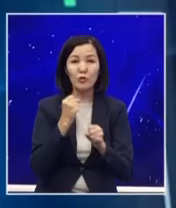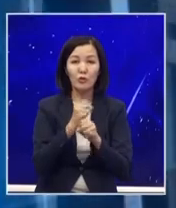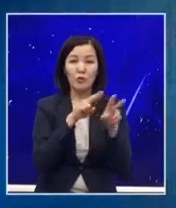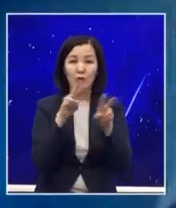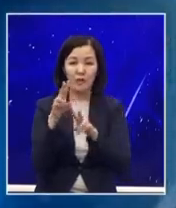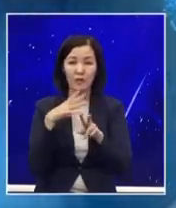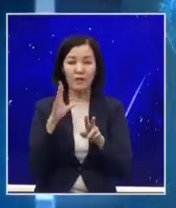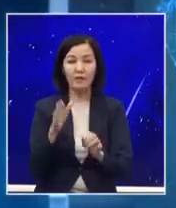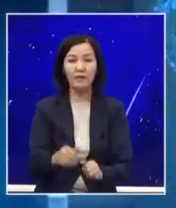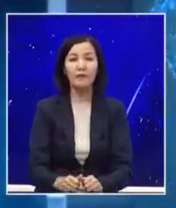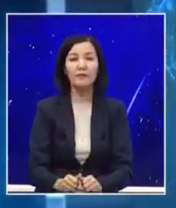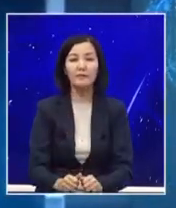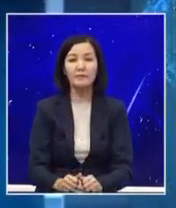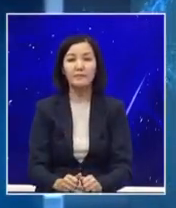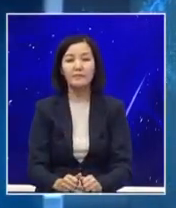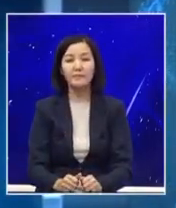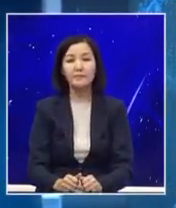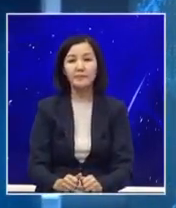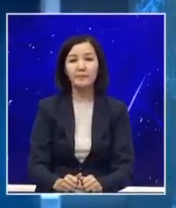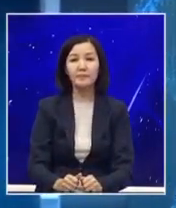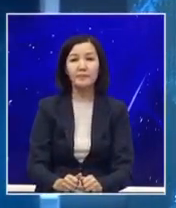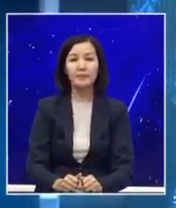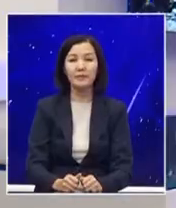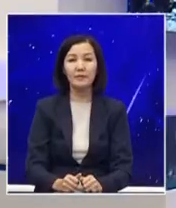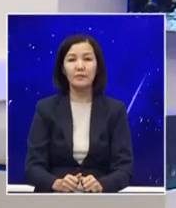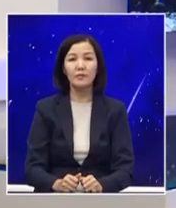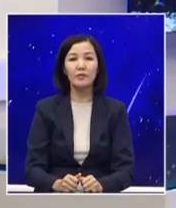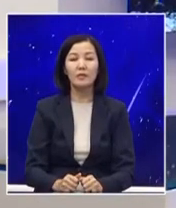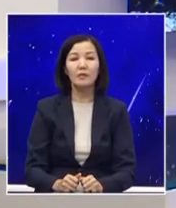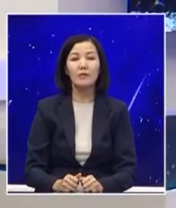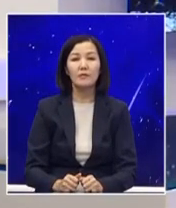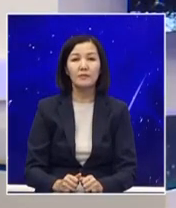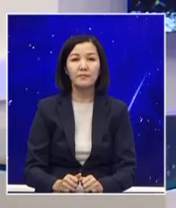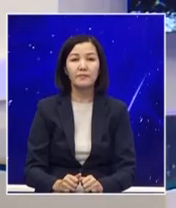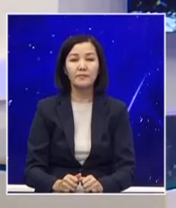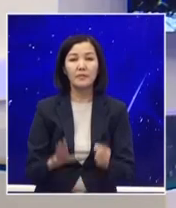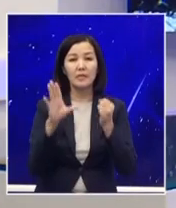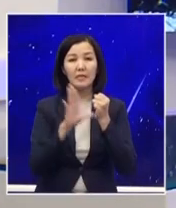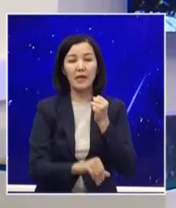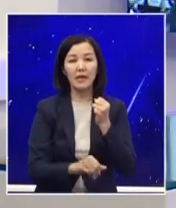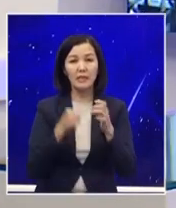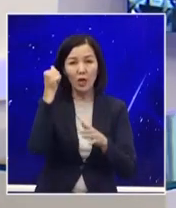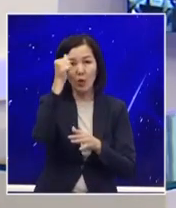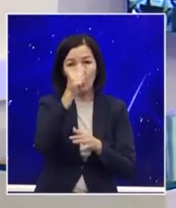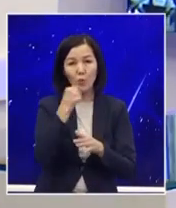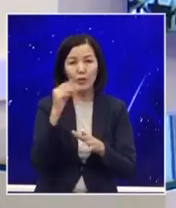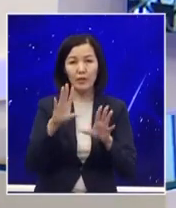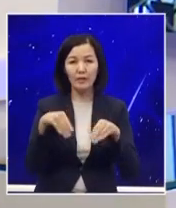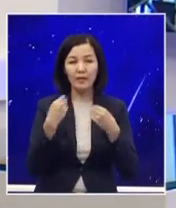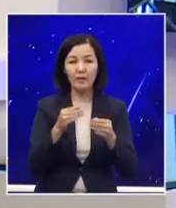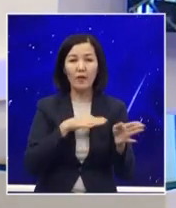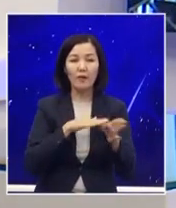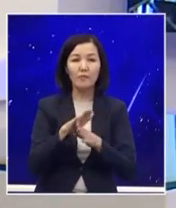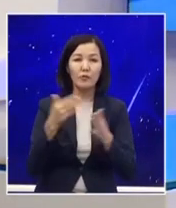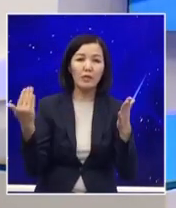Муканов, телеканал ЖТСУ. До конца нынешнего года будет сдана